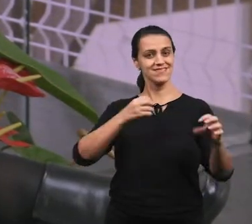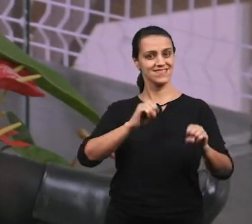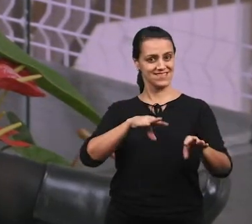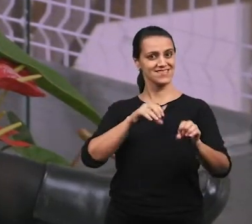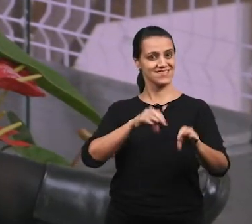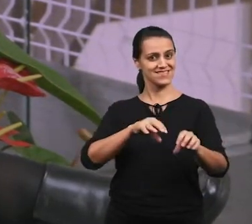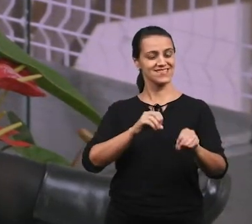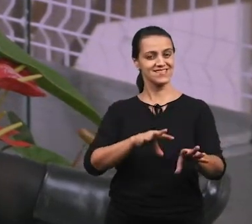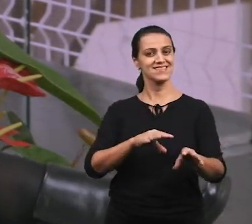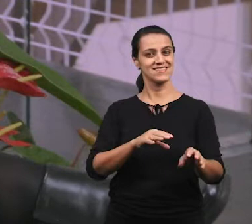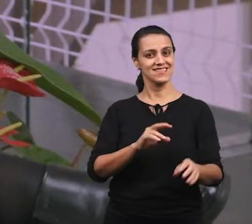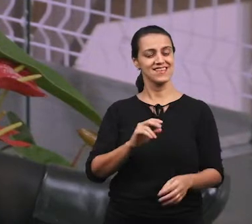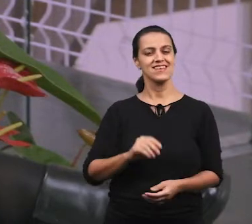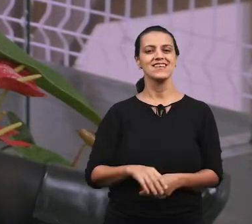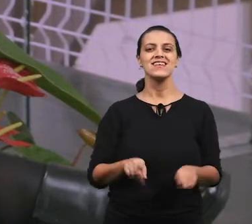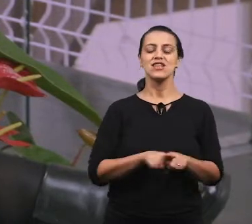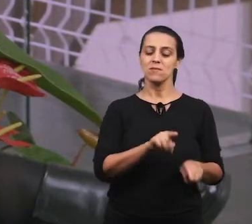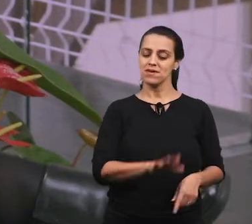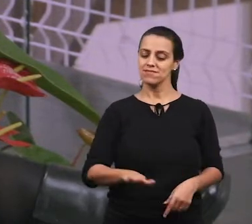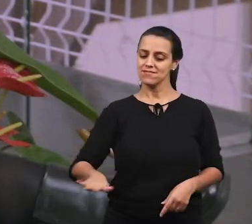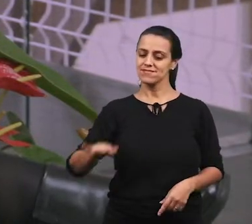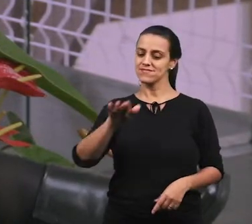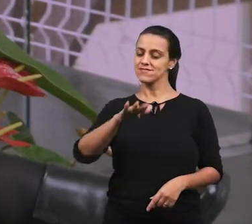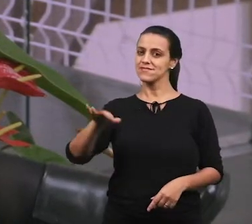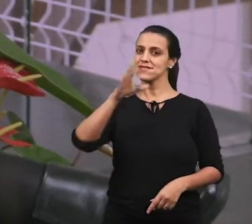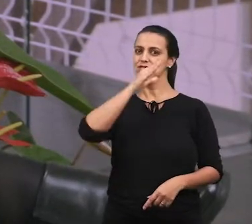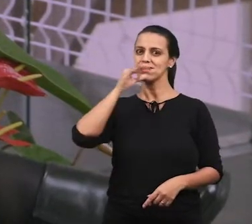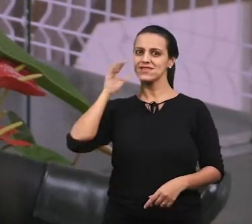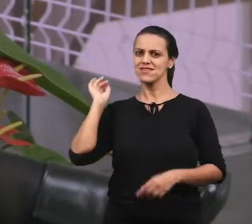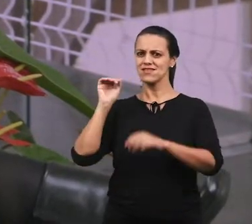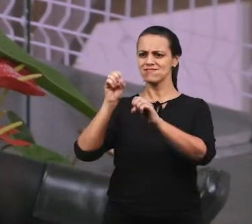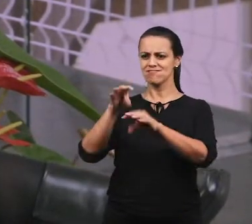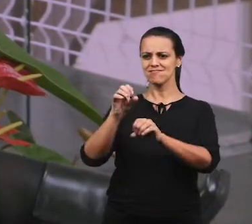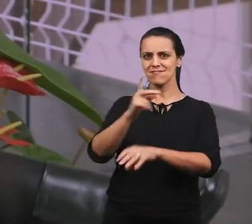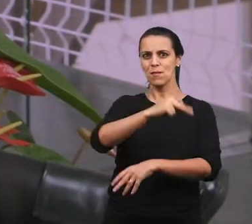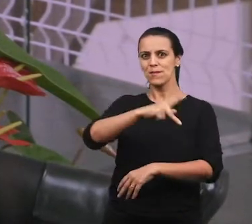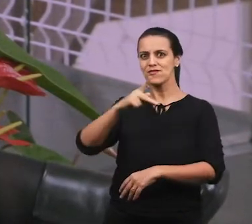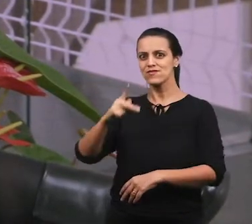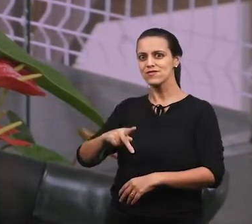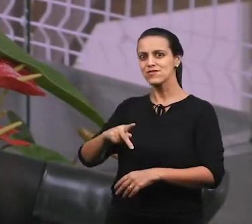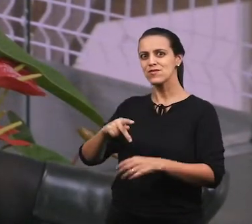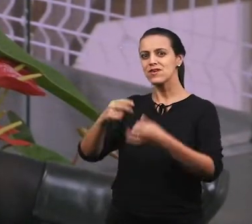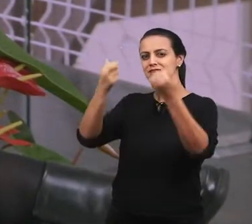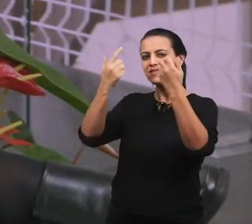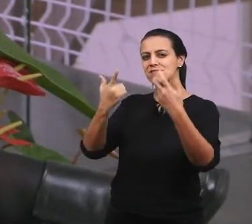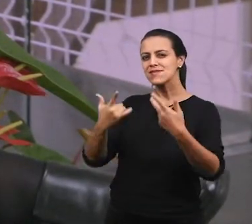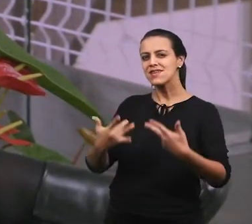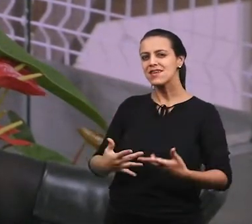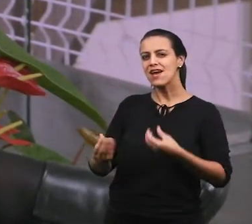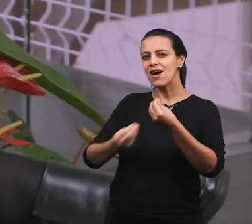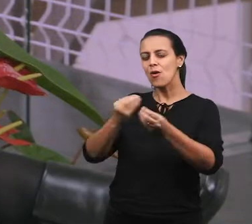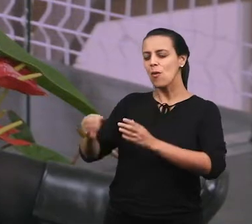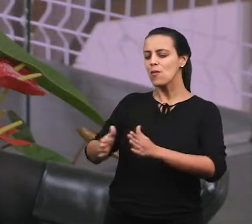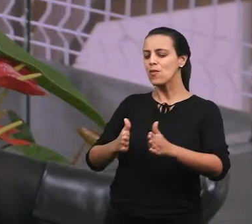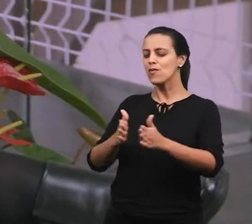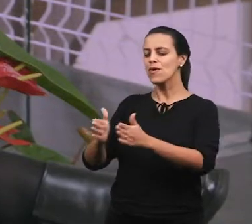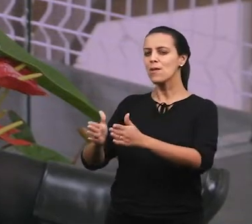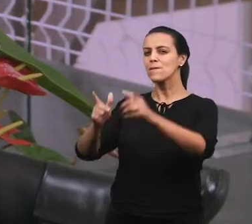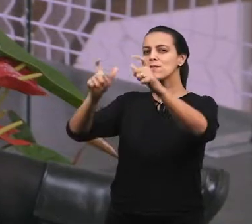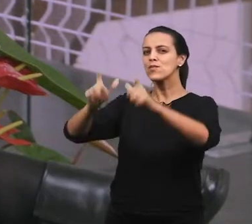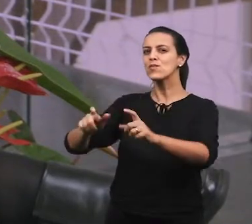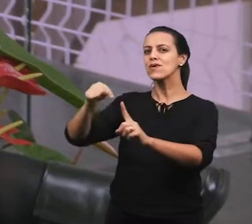для детей по музыке. Наша учитель Жанаина, она продолжит учить